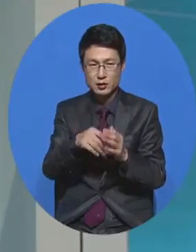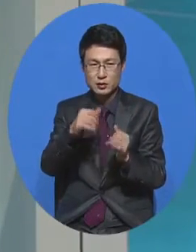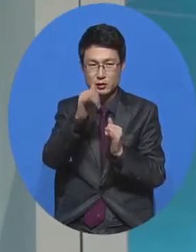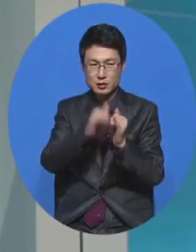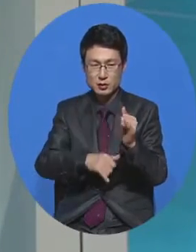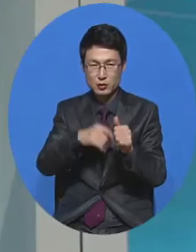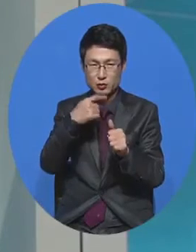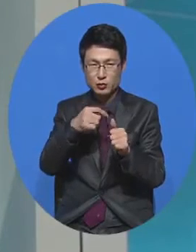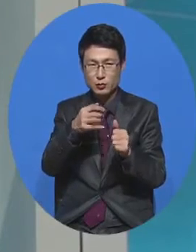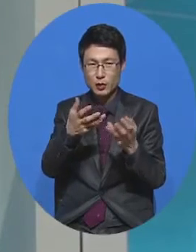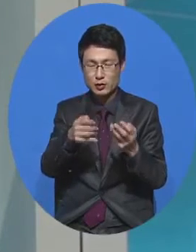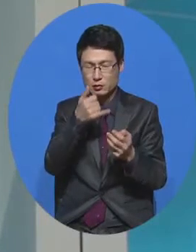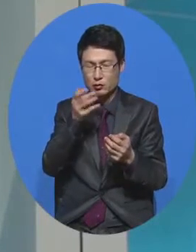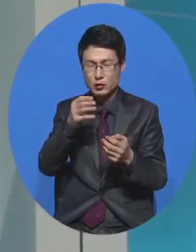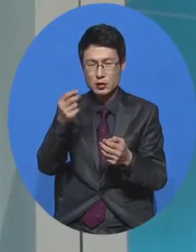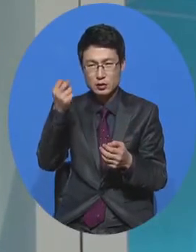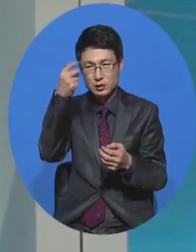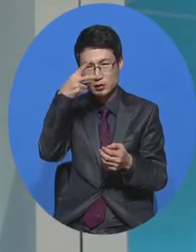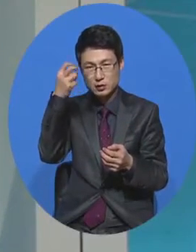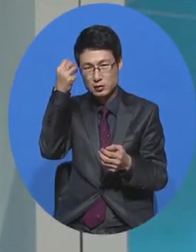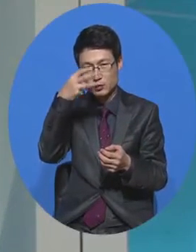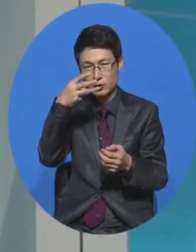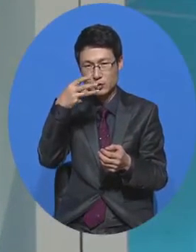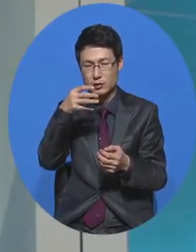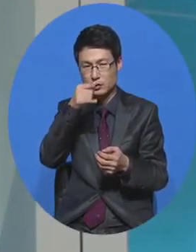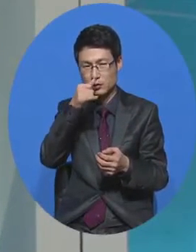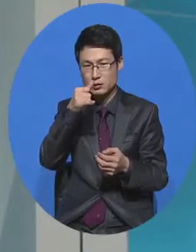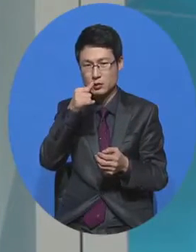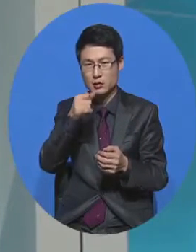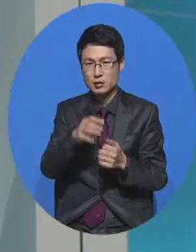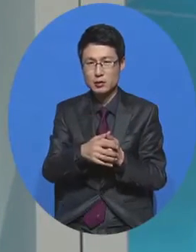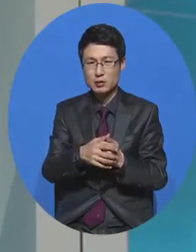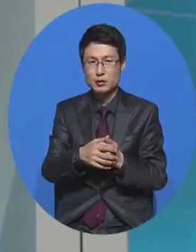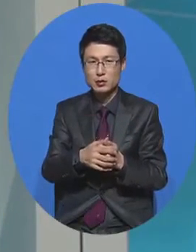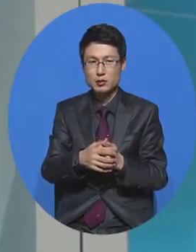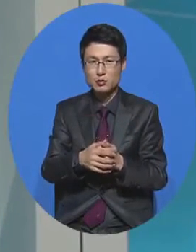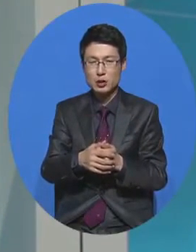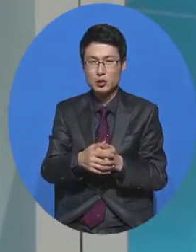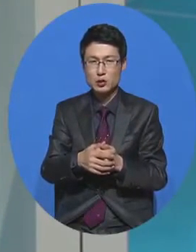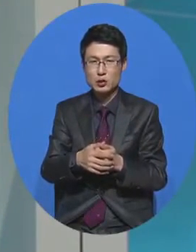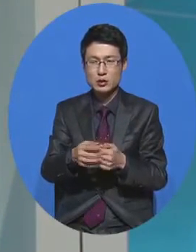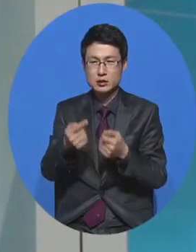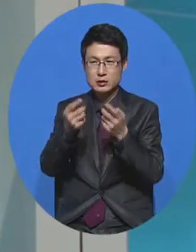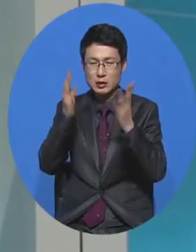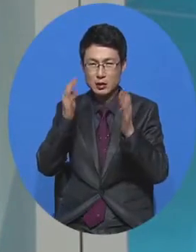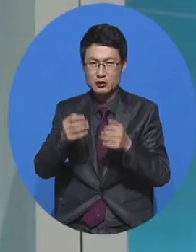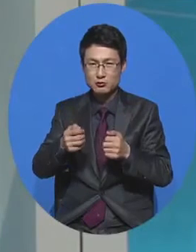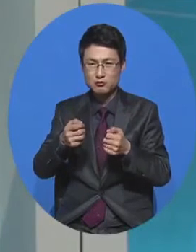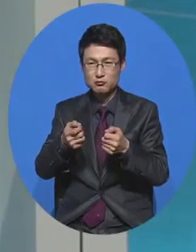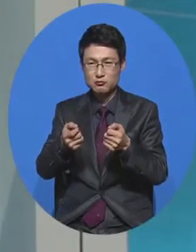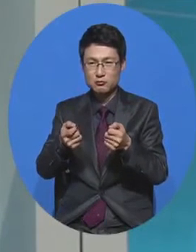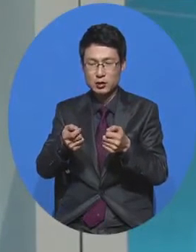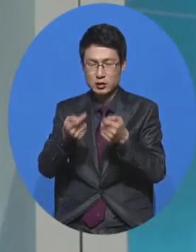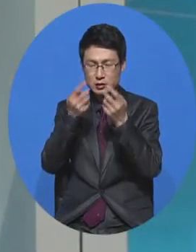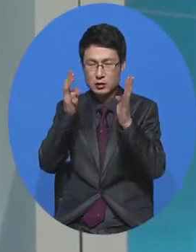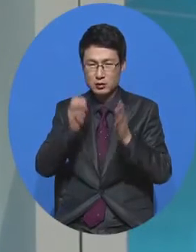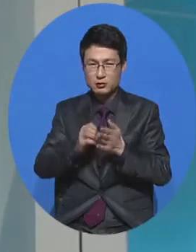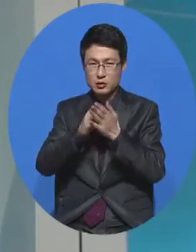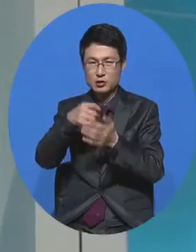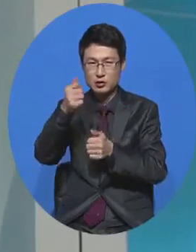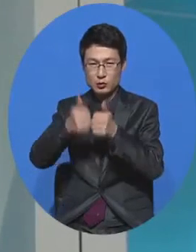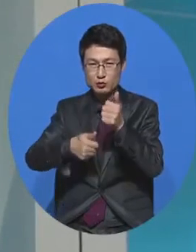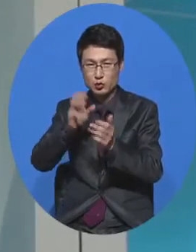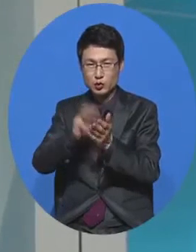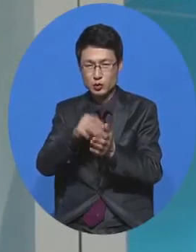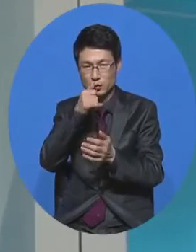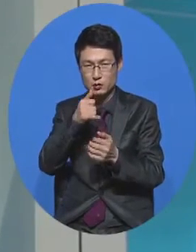올리는 거는 뭐 어 질 뭡니까 그 시험 문제도 있고 의 교사들 수급 문제도 있기 때문에